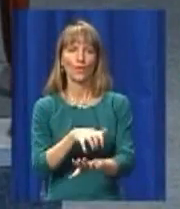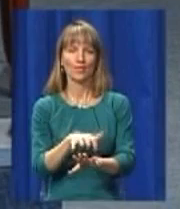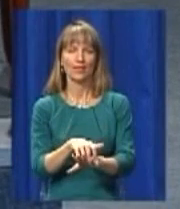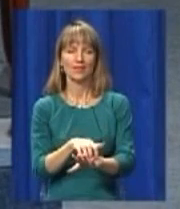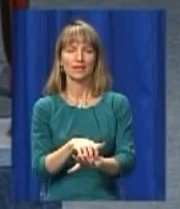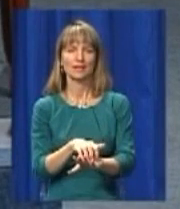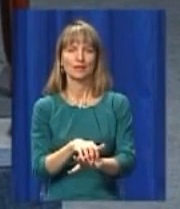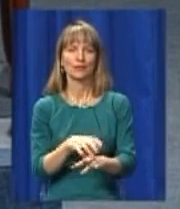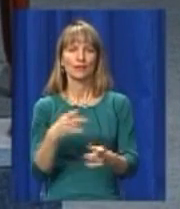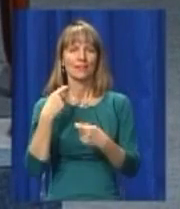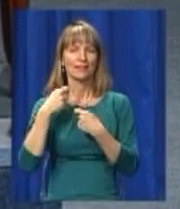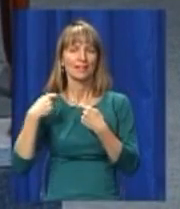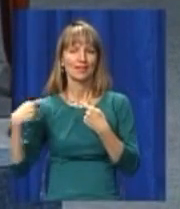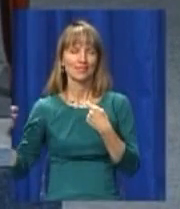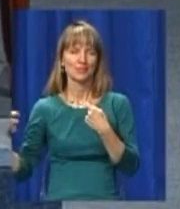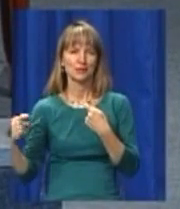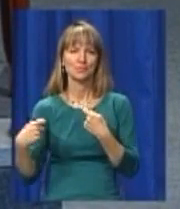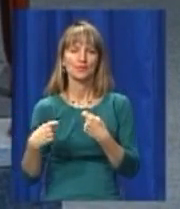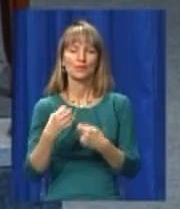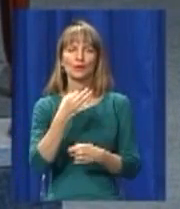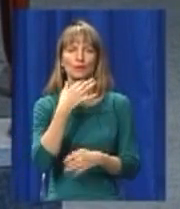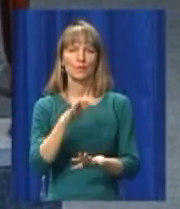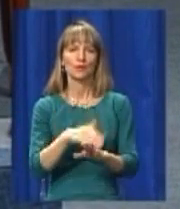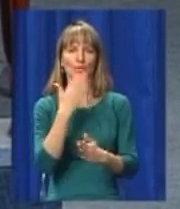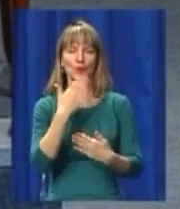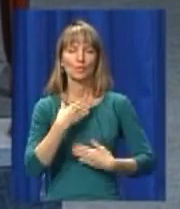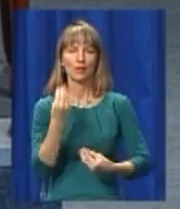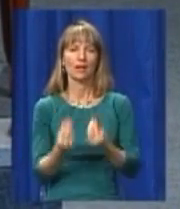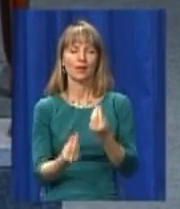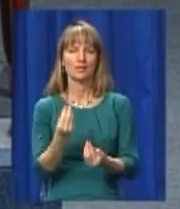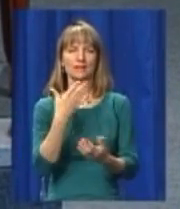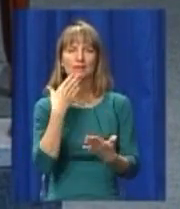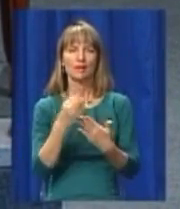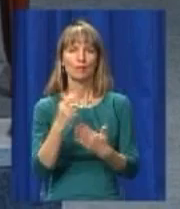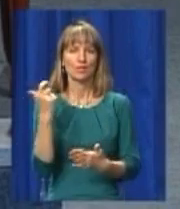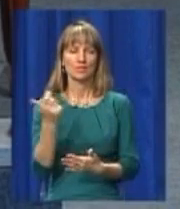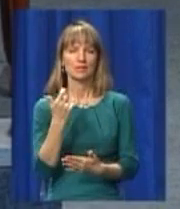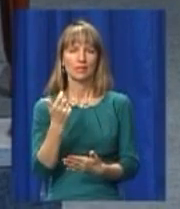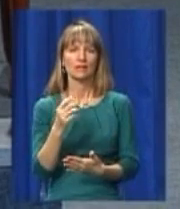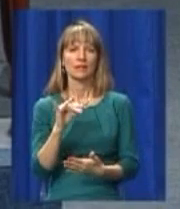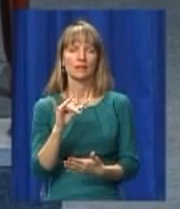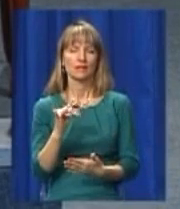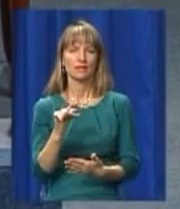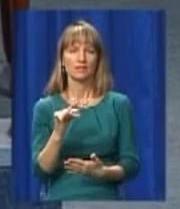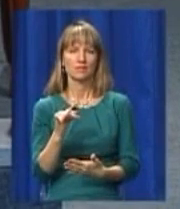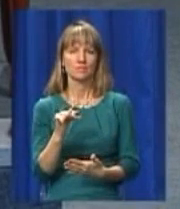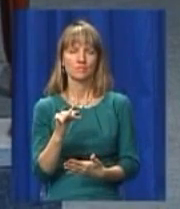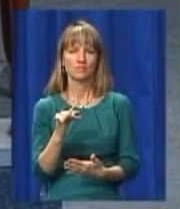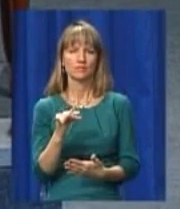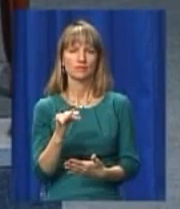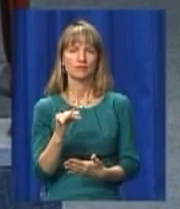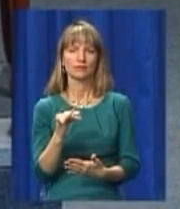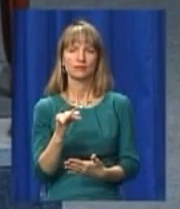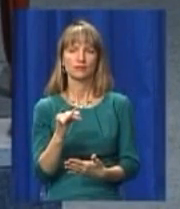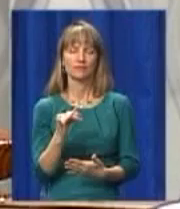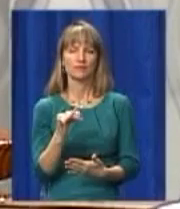Така вірьовочка, да, достеж така… Так, будь-який котик дуже полюбляє гратися зі своїми господарями, своїми… Кстати, про от этих вот котов, що